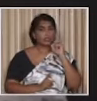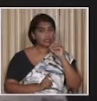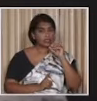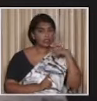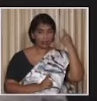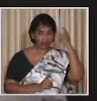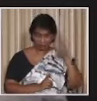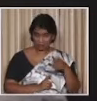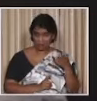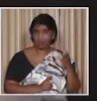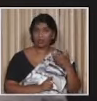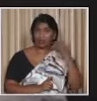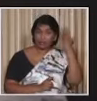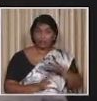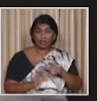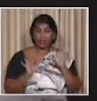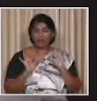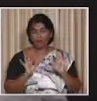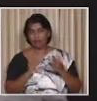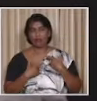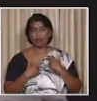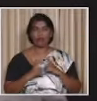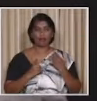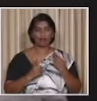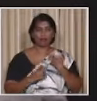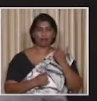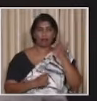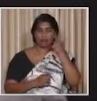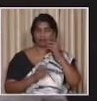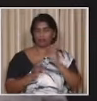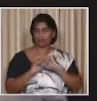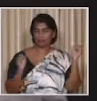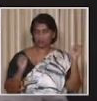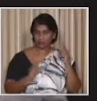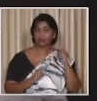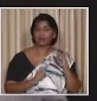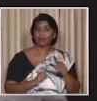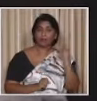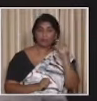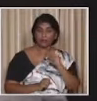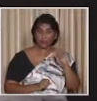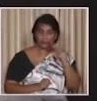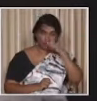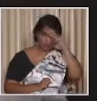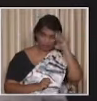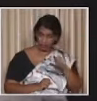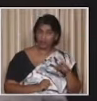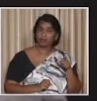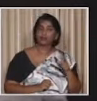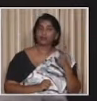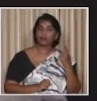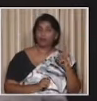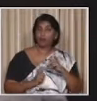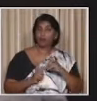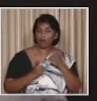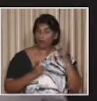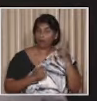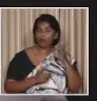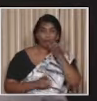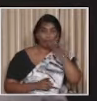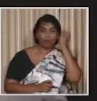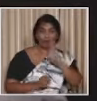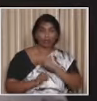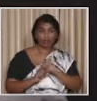කුමාරතුංග මැතිනිය මැරෙන්නේ නැතුව බේරෙනවා බෝම්බේ ප්‍රහාරයෙන් අවසන් කරනවා මෛත්‍රීපාල සිරිසේන මහත්තයාත් එච්චරයි බෝම්බ